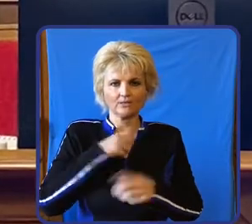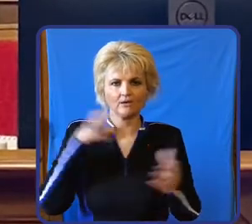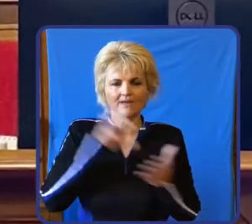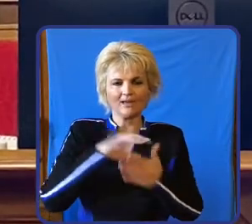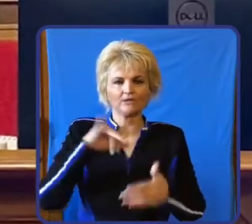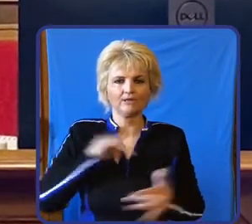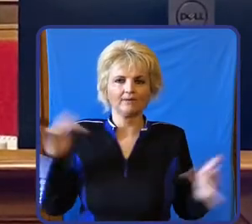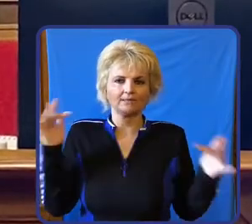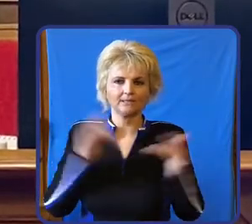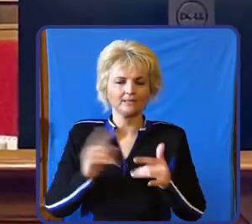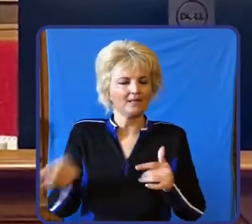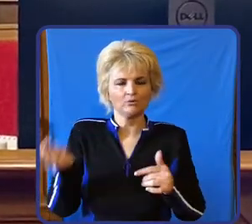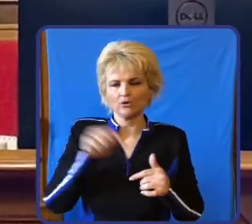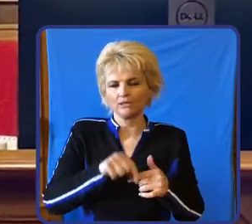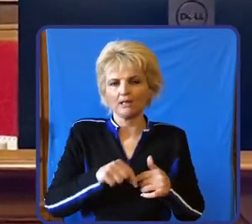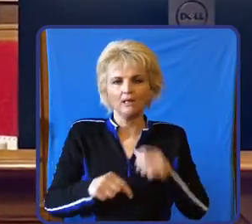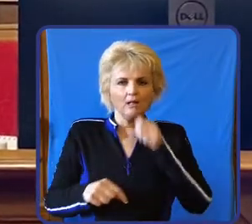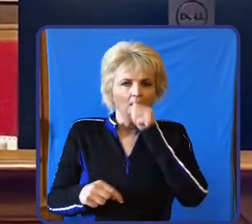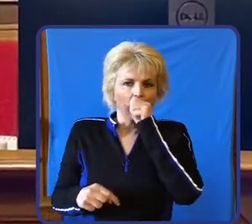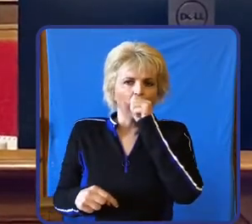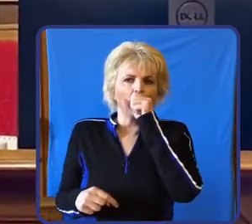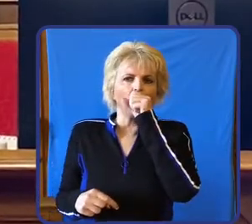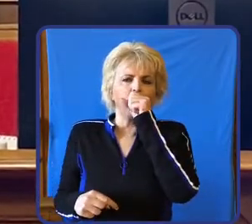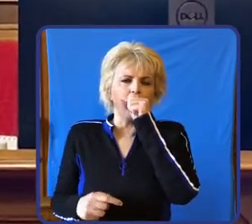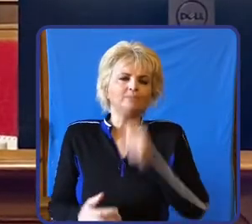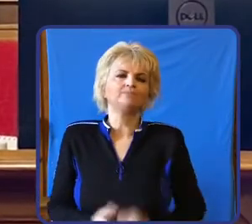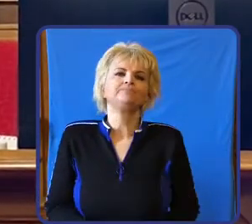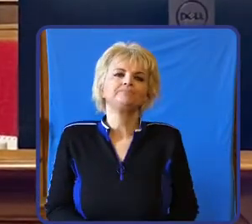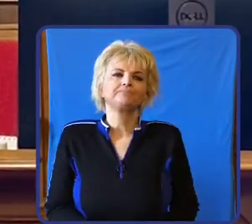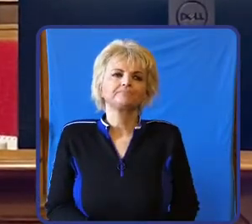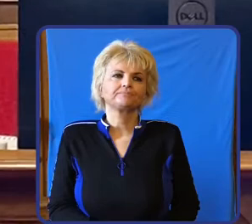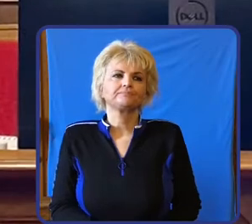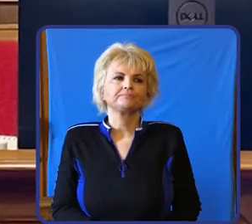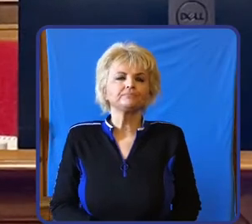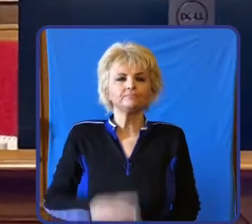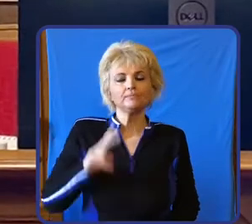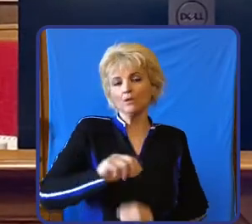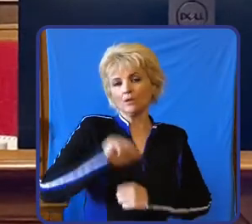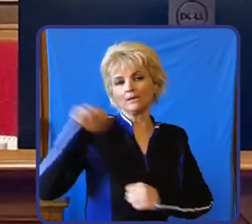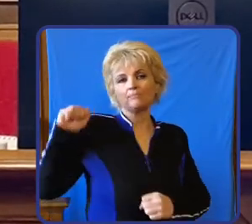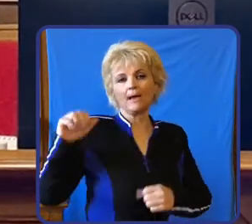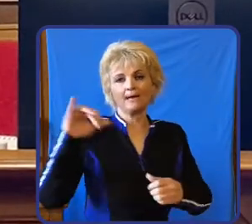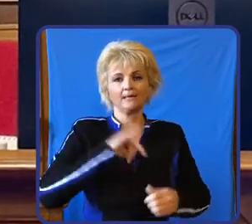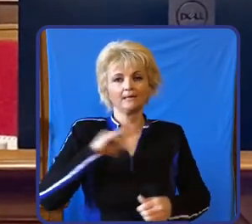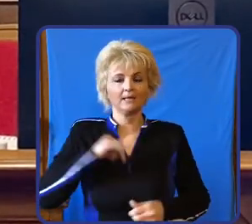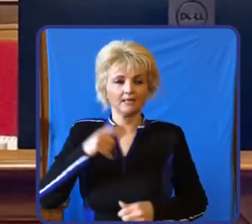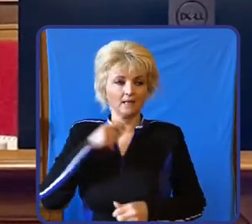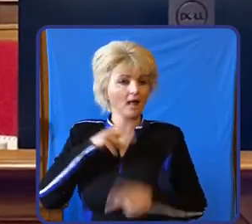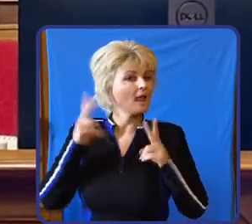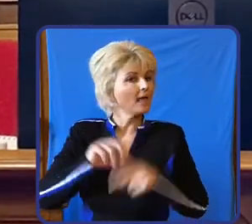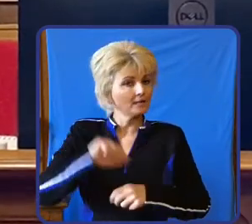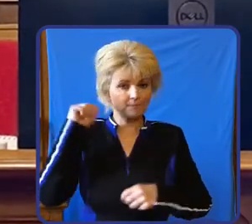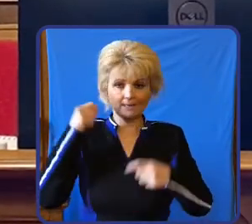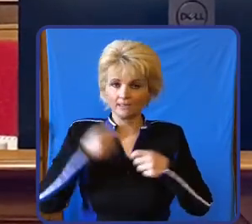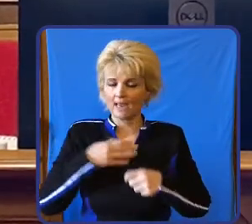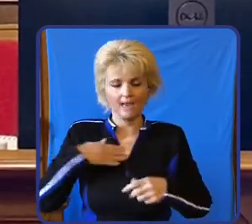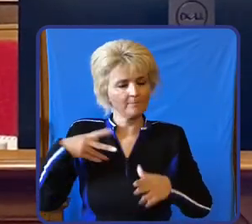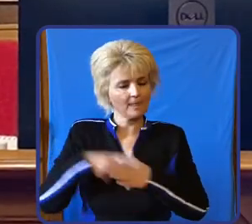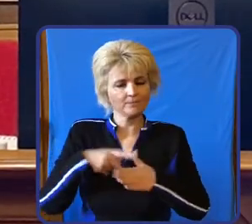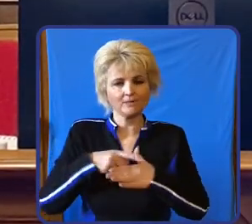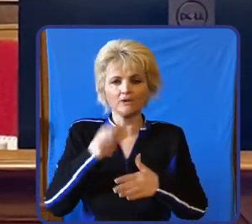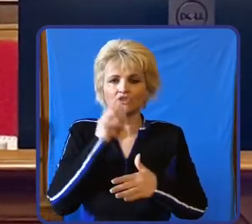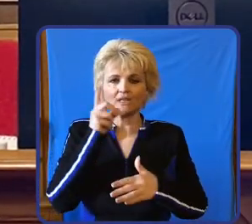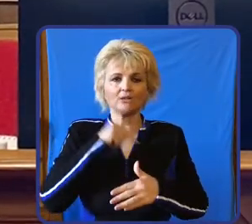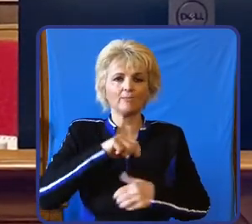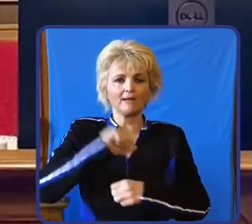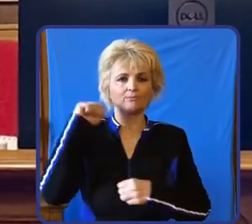szemben, az ne jöjjön ide. Abból soha ne legyen képviselő többé. Aki párt érdekekkel követi, lehet párttag. Engem nem az zavar, hogy Cseri Tamás